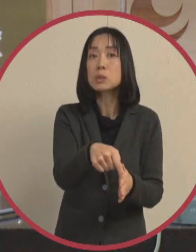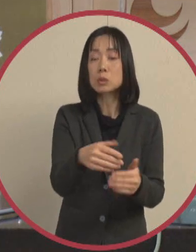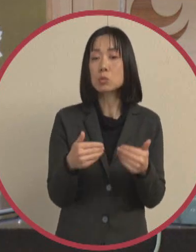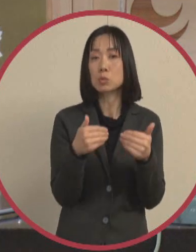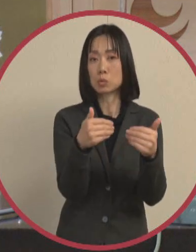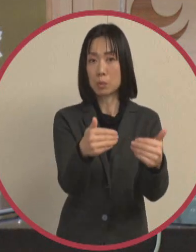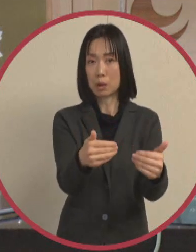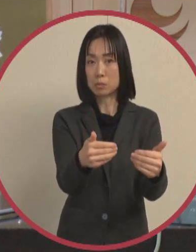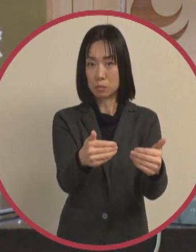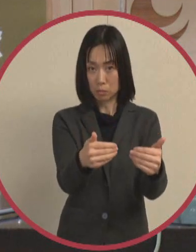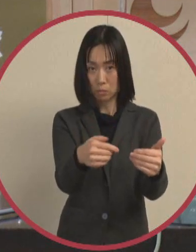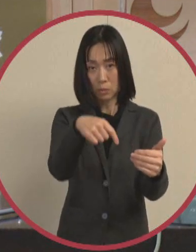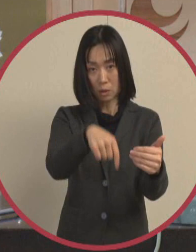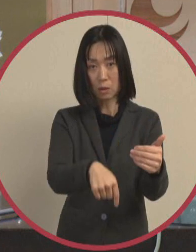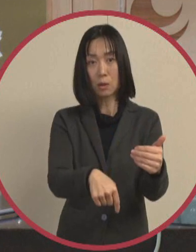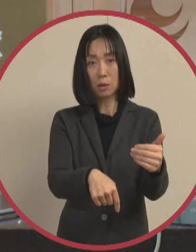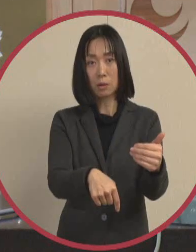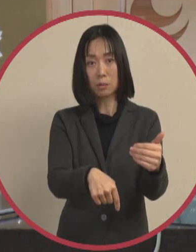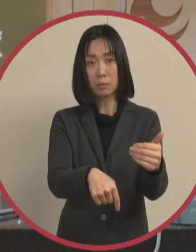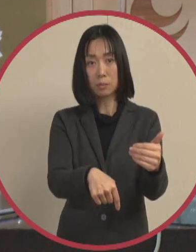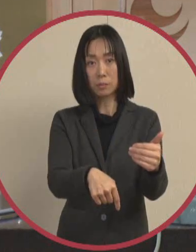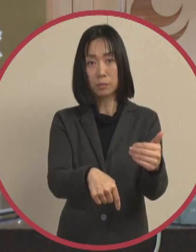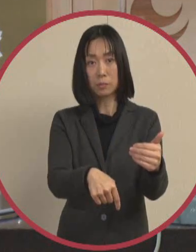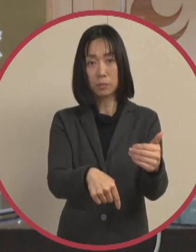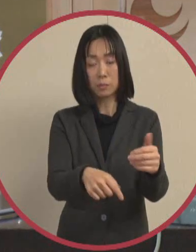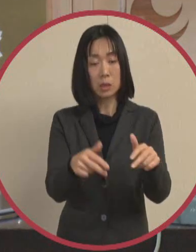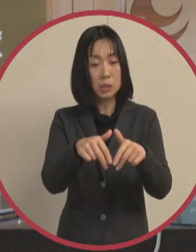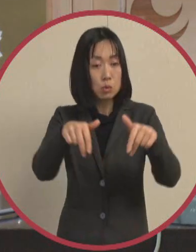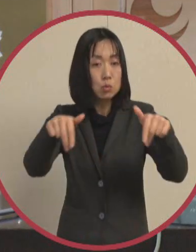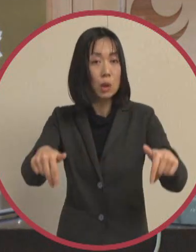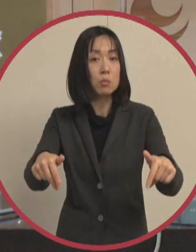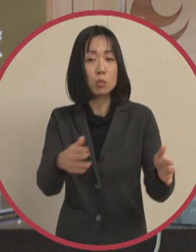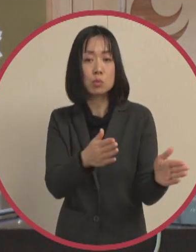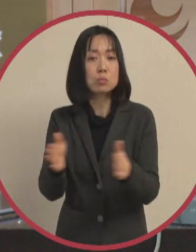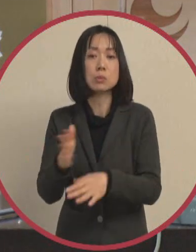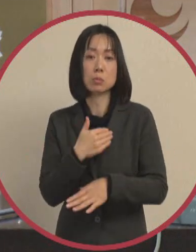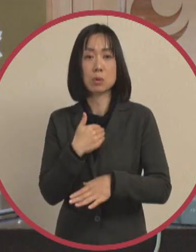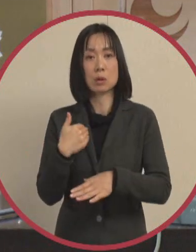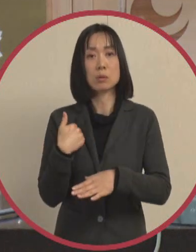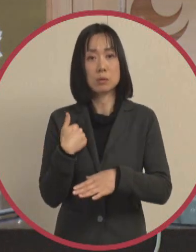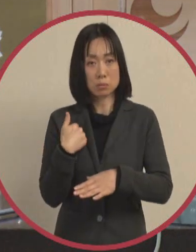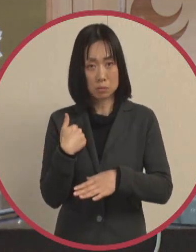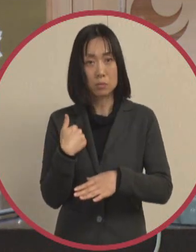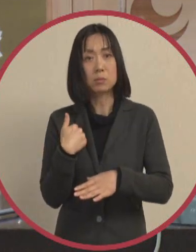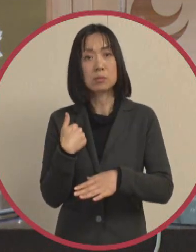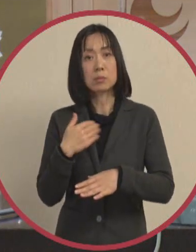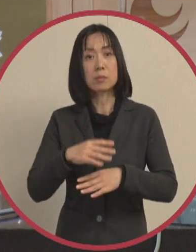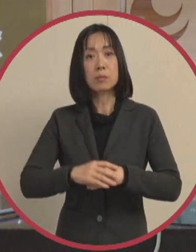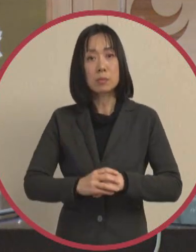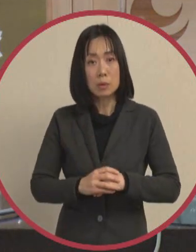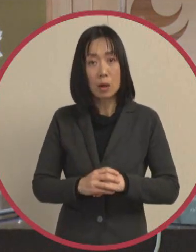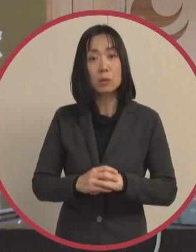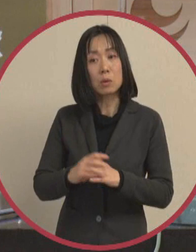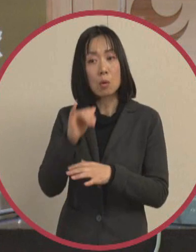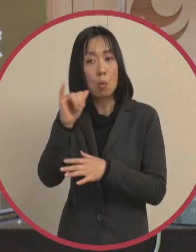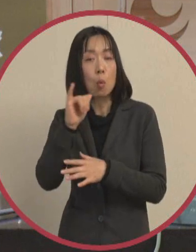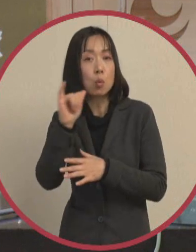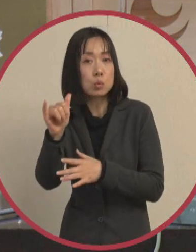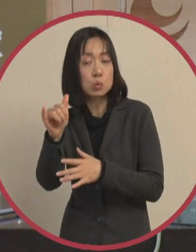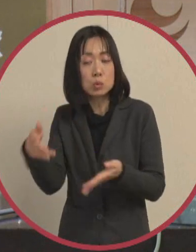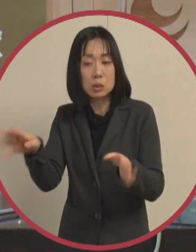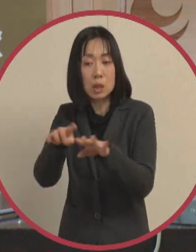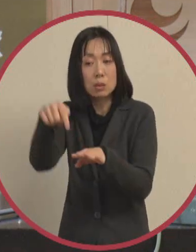進める過程で、あの、まあ、システムの準備だとかですね、あの、あるいはコールセンターのトレーニングだと